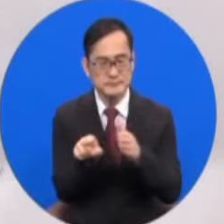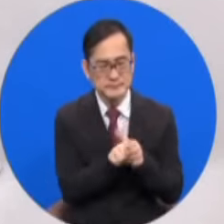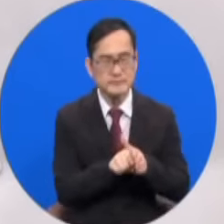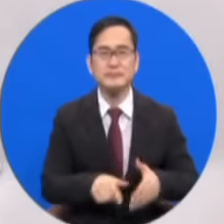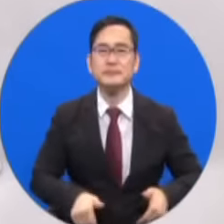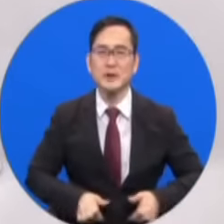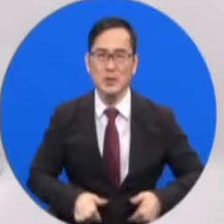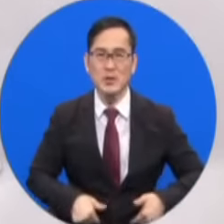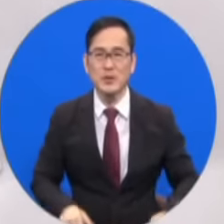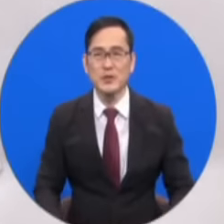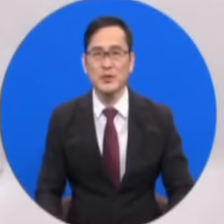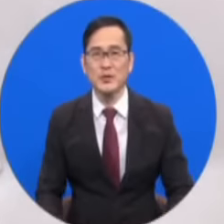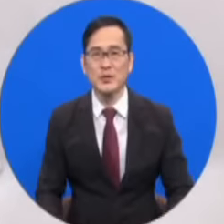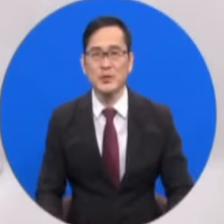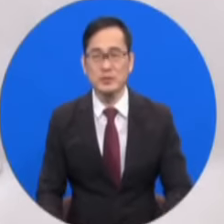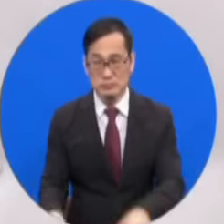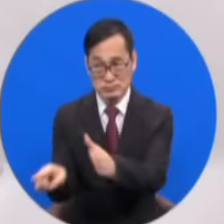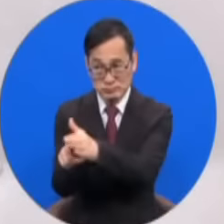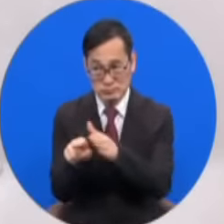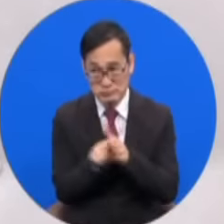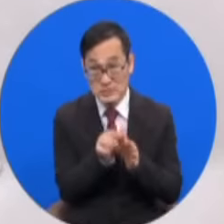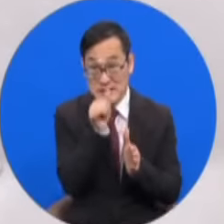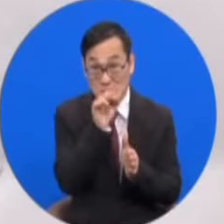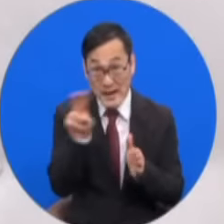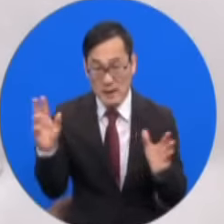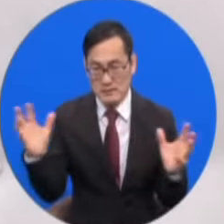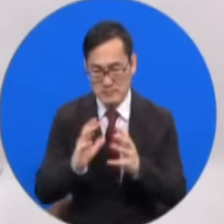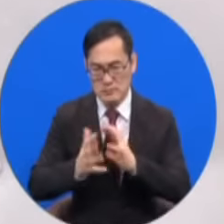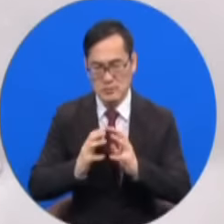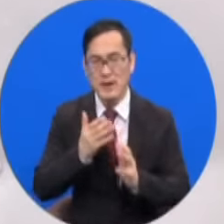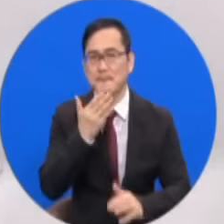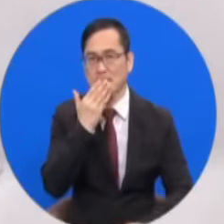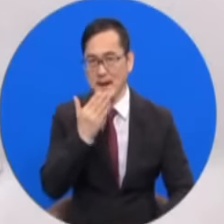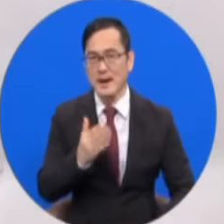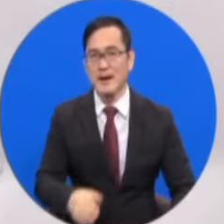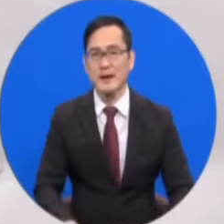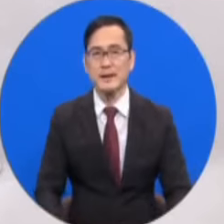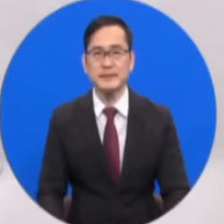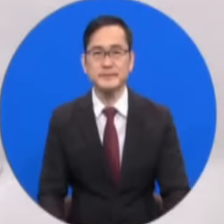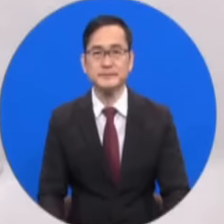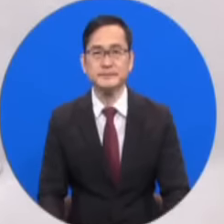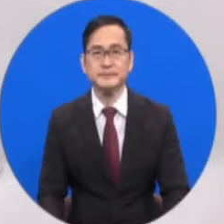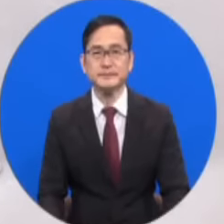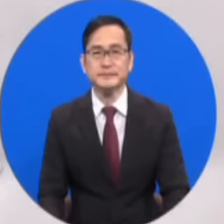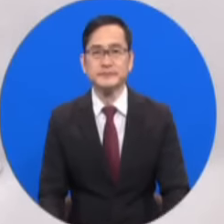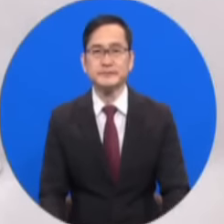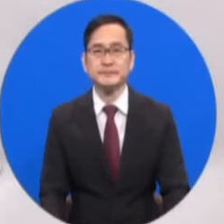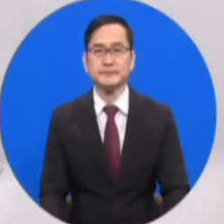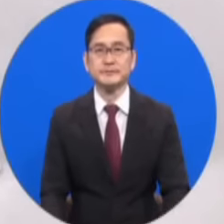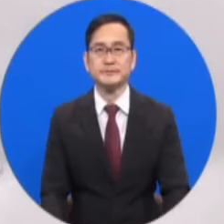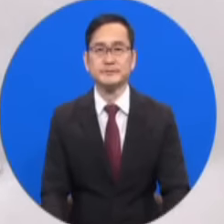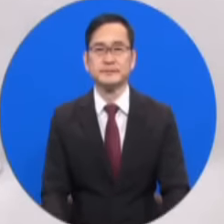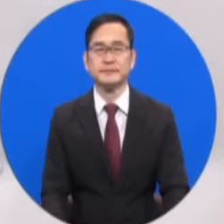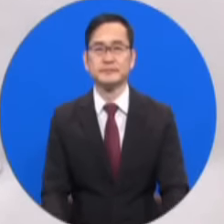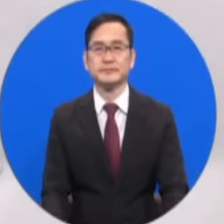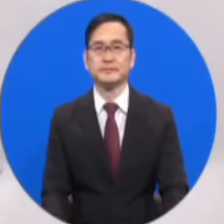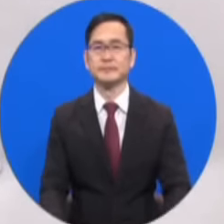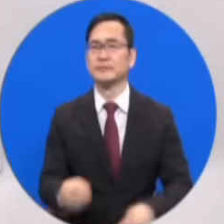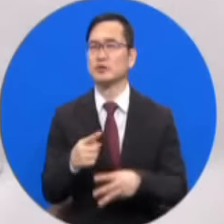가시적으로 나오는 성과나 합의 외에 이후에도 이제 이게 가능하지 않을까 싶은 거고요 여전히 윤성열